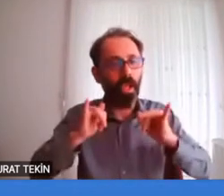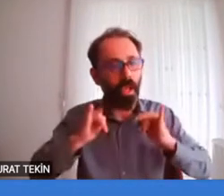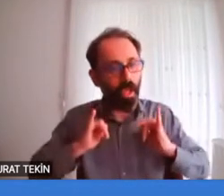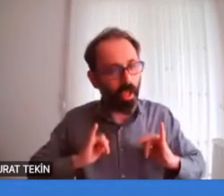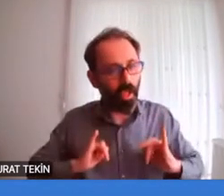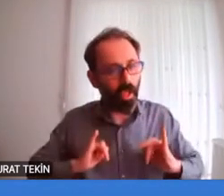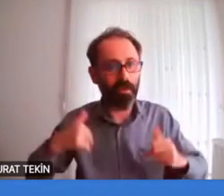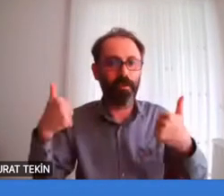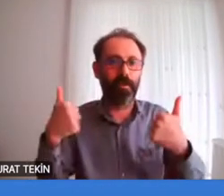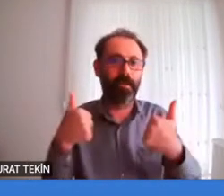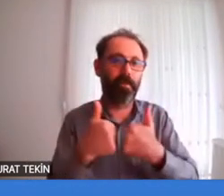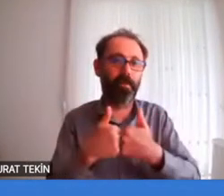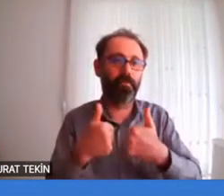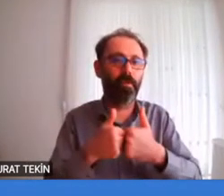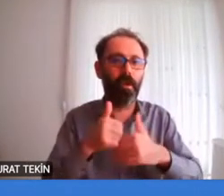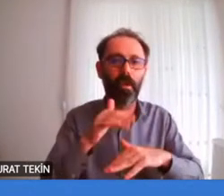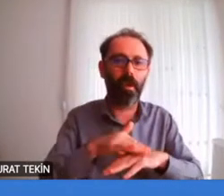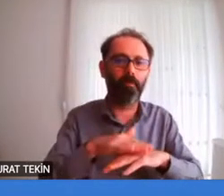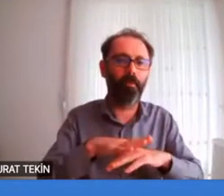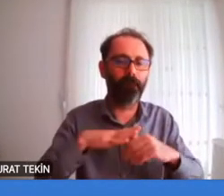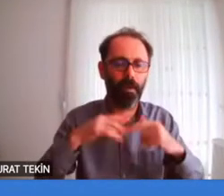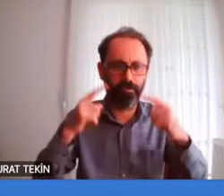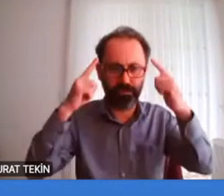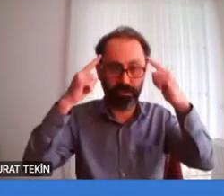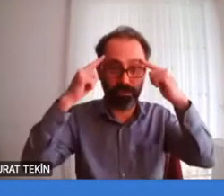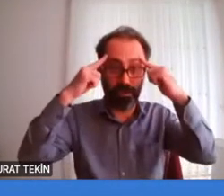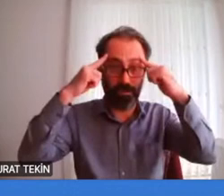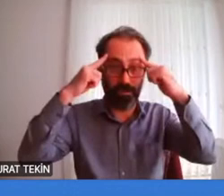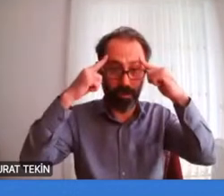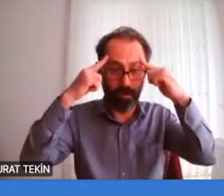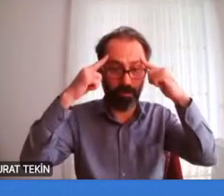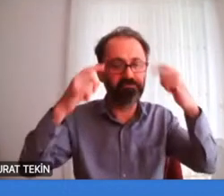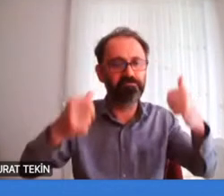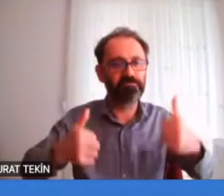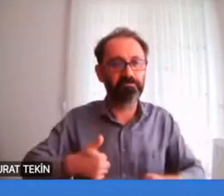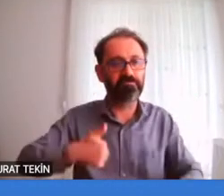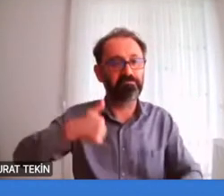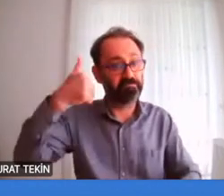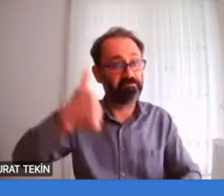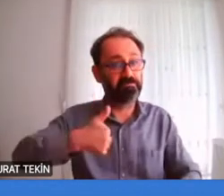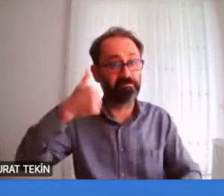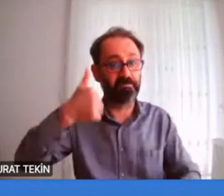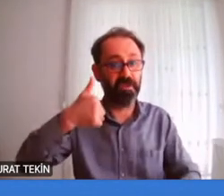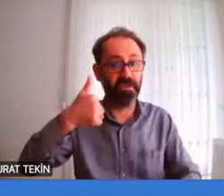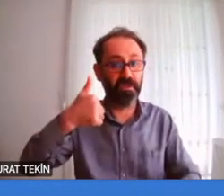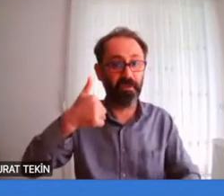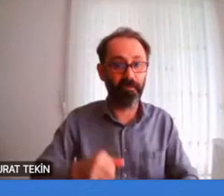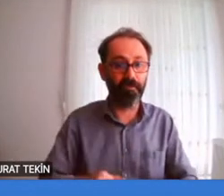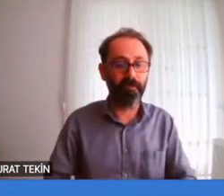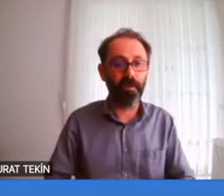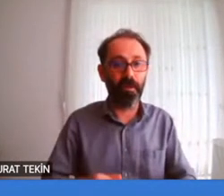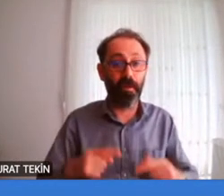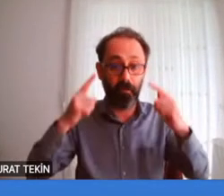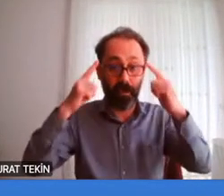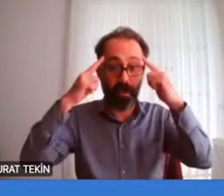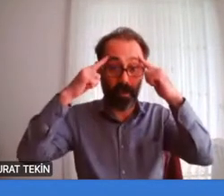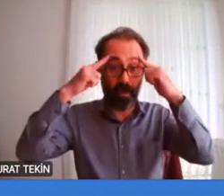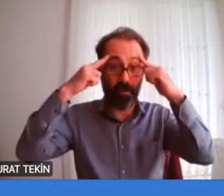Acaba ne ki bu Japonlar mı kötüymüş? Sonra baktık, Japonlar bizden sonraki oradaki en iyi takım. Sonra yarı finalde bir daha denk